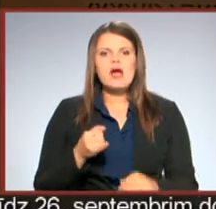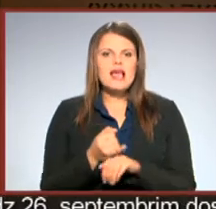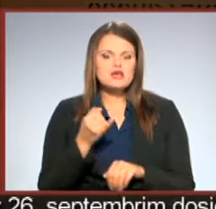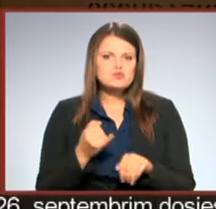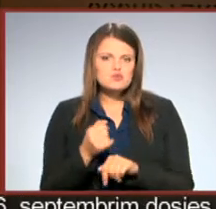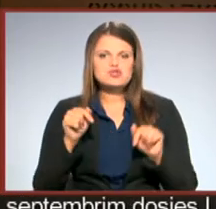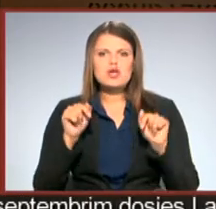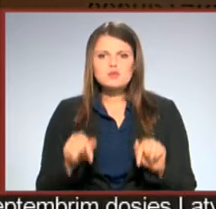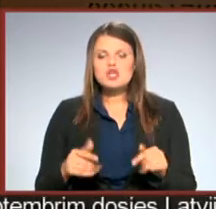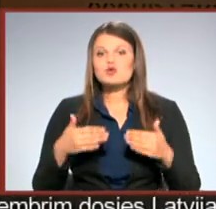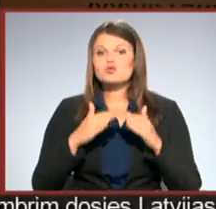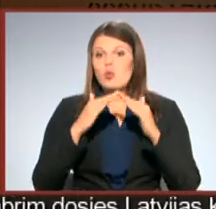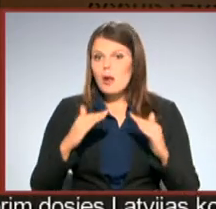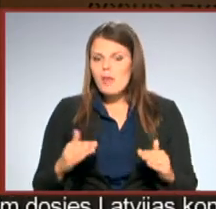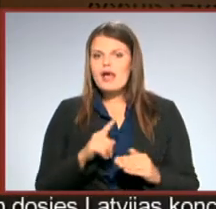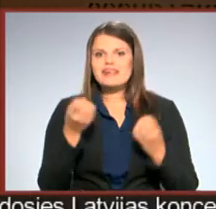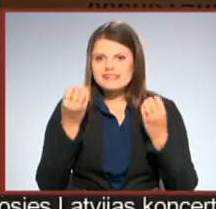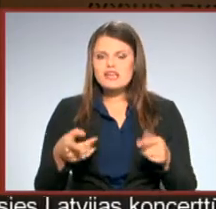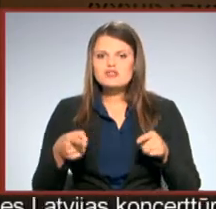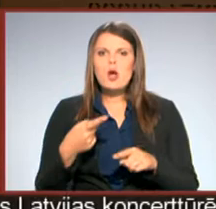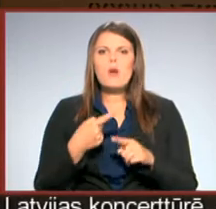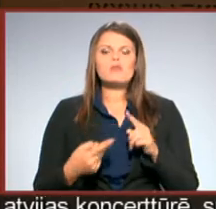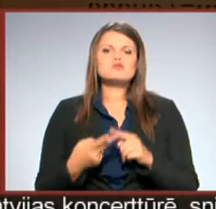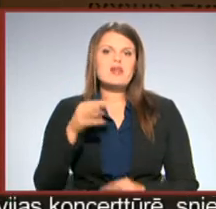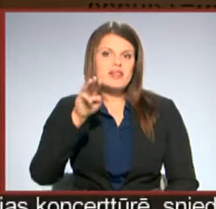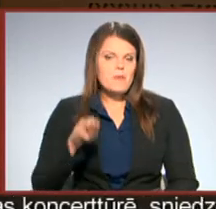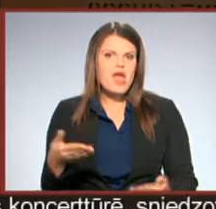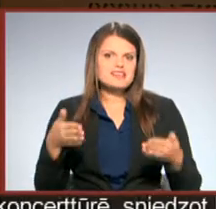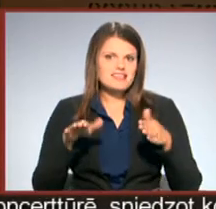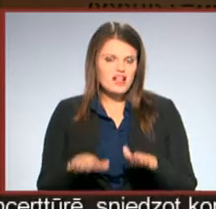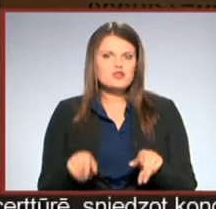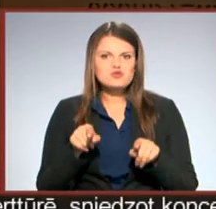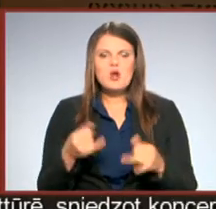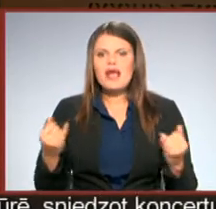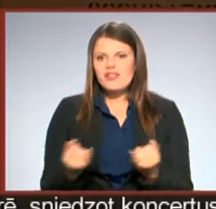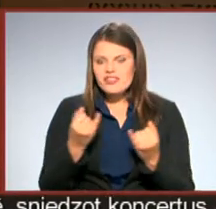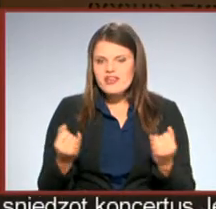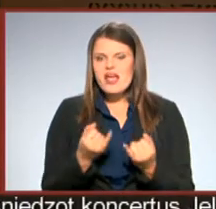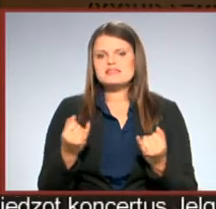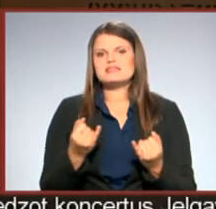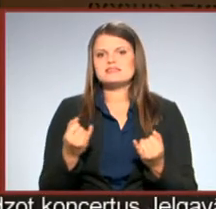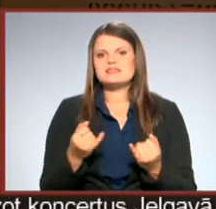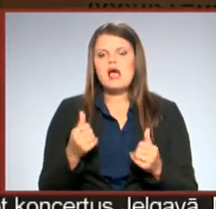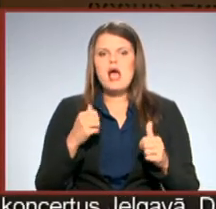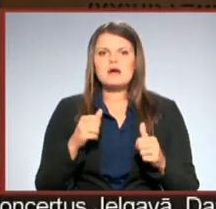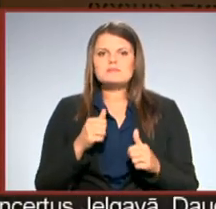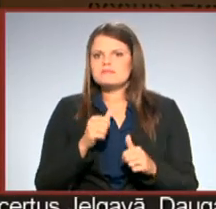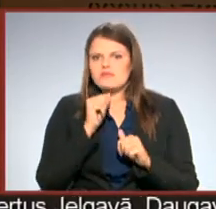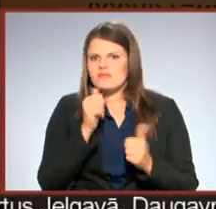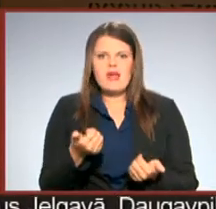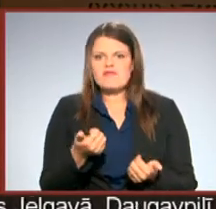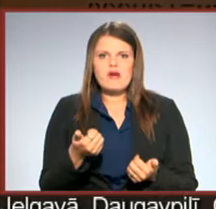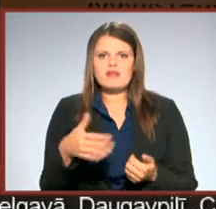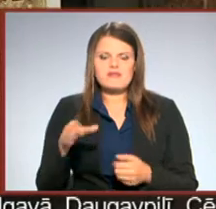ekskursijām stūru mājā. Un ir skaidrs, ka šajā pusotrā mēnesī atlikušajā šo interesi apmierināt nemaz